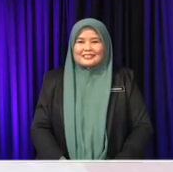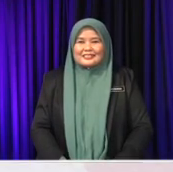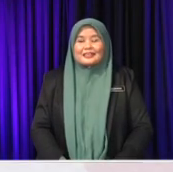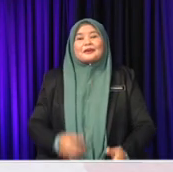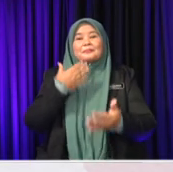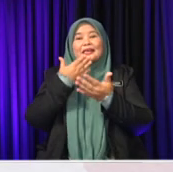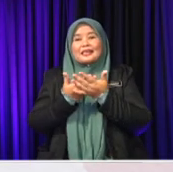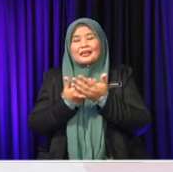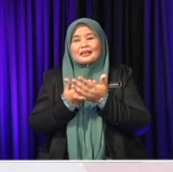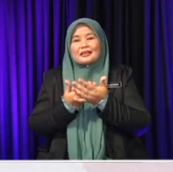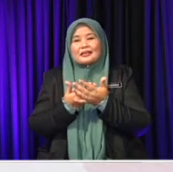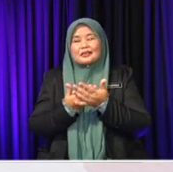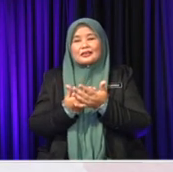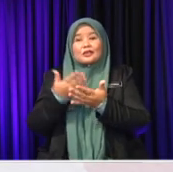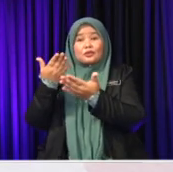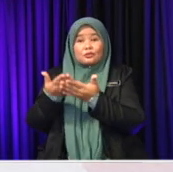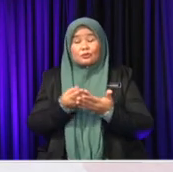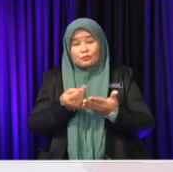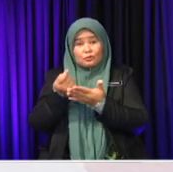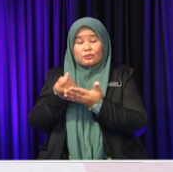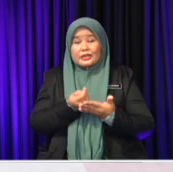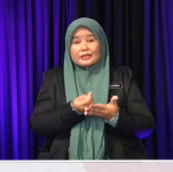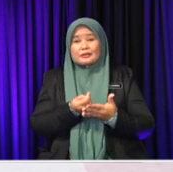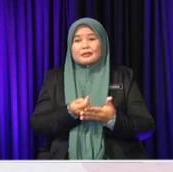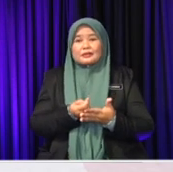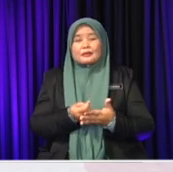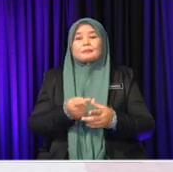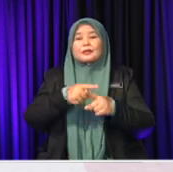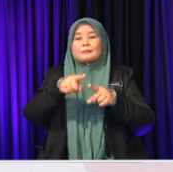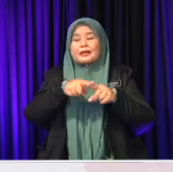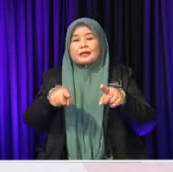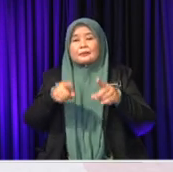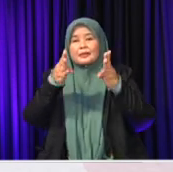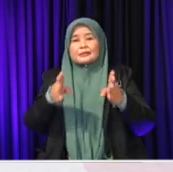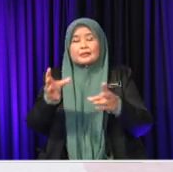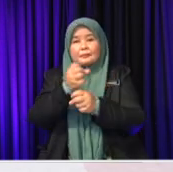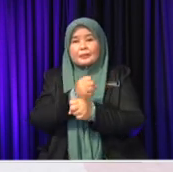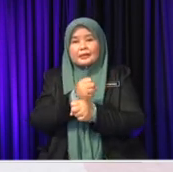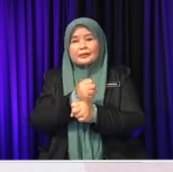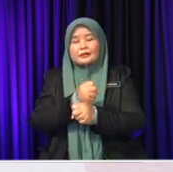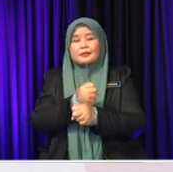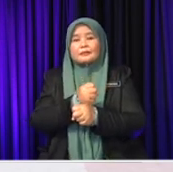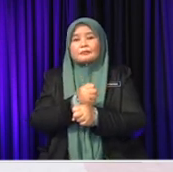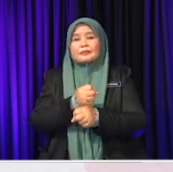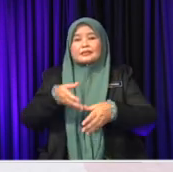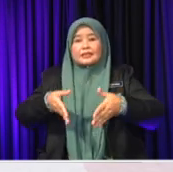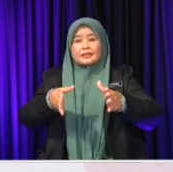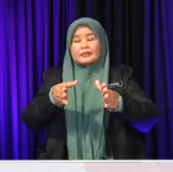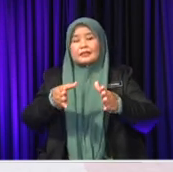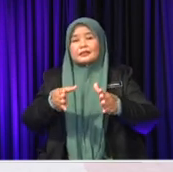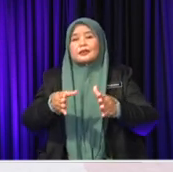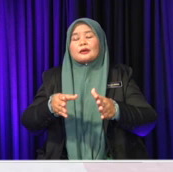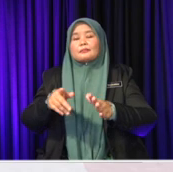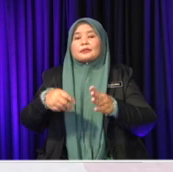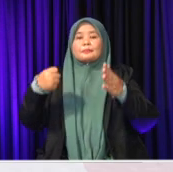Baiklah tuntunan mengenali dalam karangan berbagai fase dapat menjalani perpaduan berhubungan